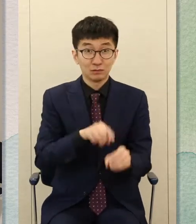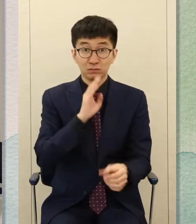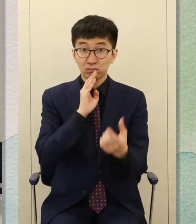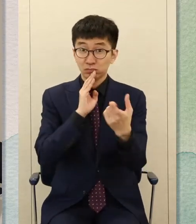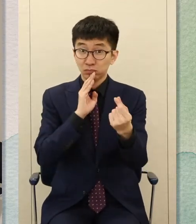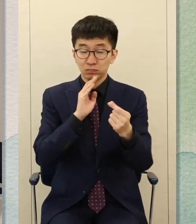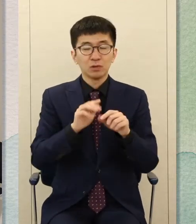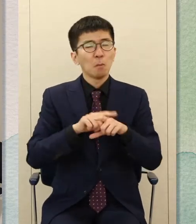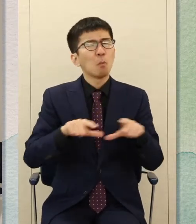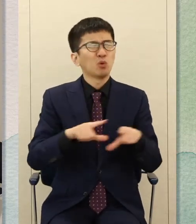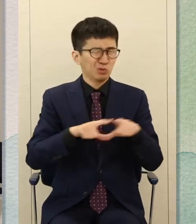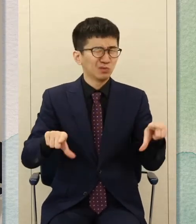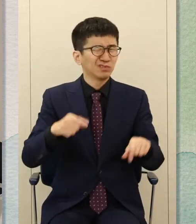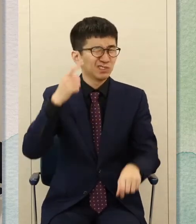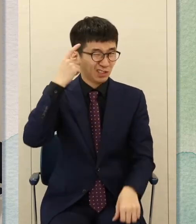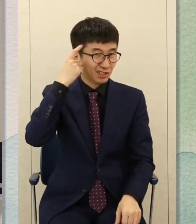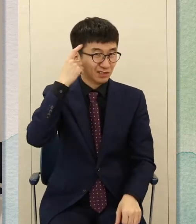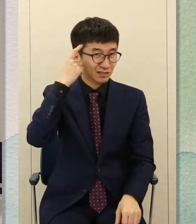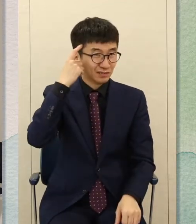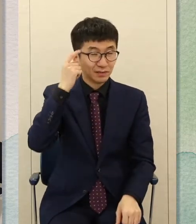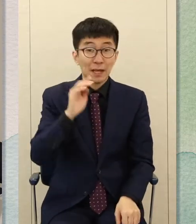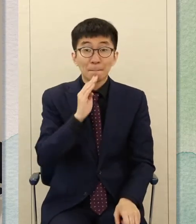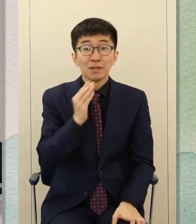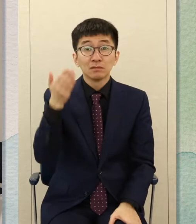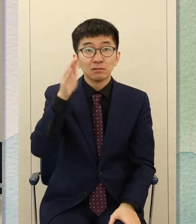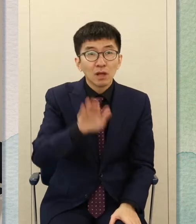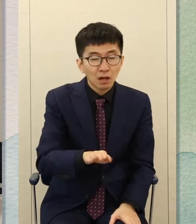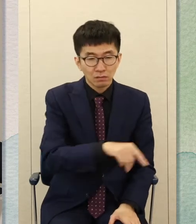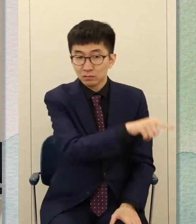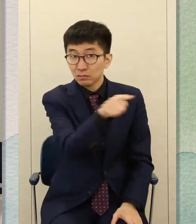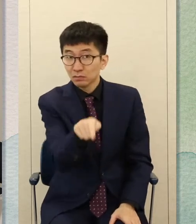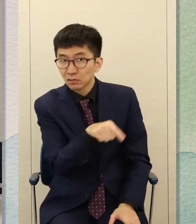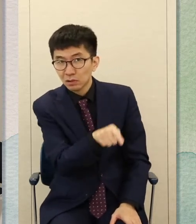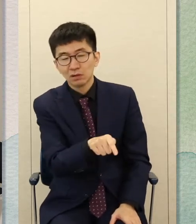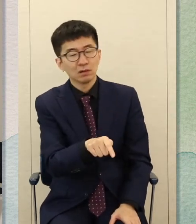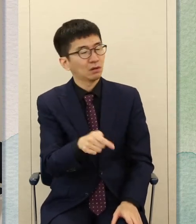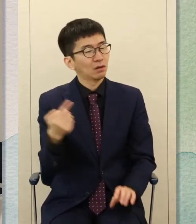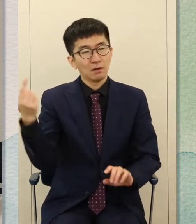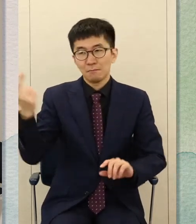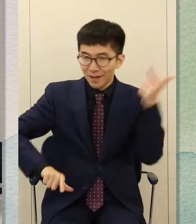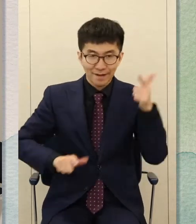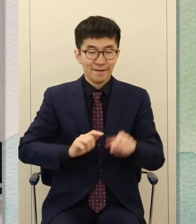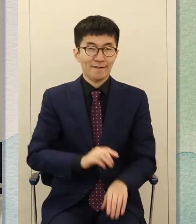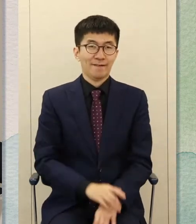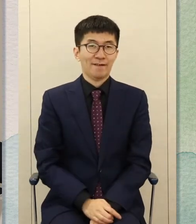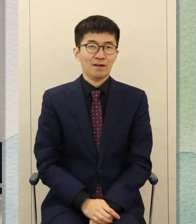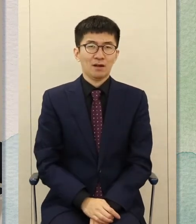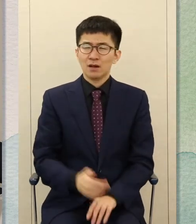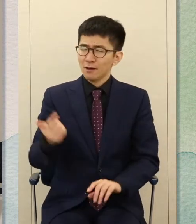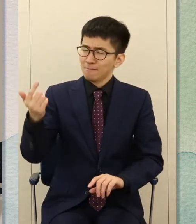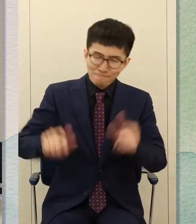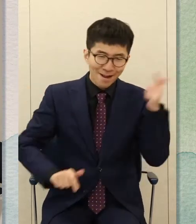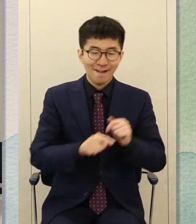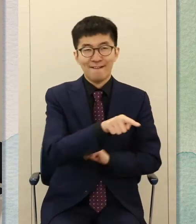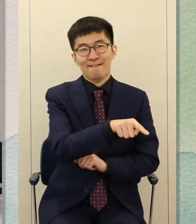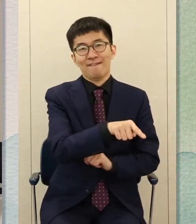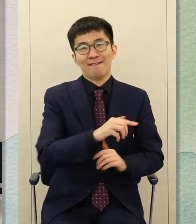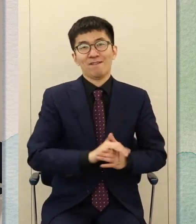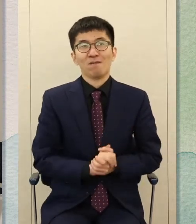독자들의 그 대답이거든요. 근데 저분들은 좀 달라요. 달랐어요.